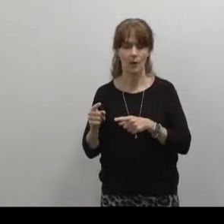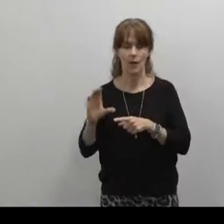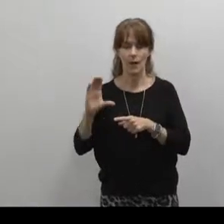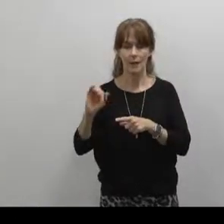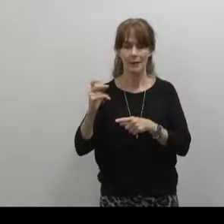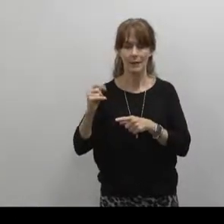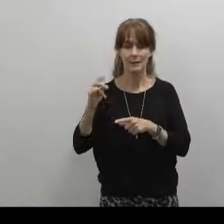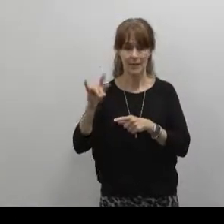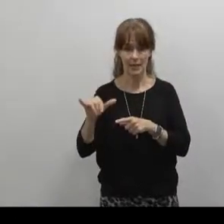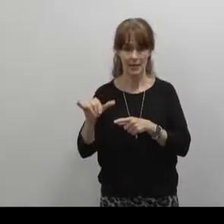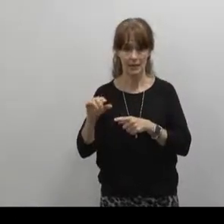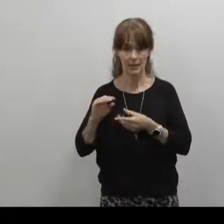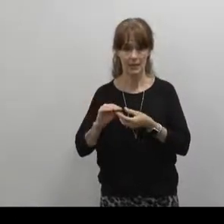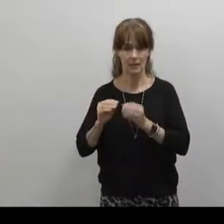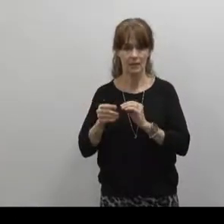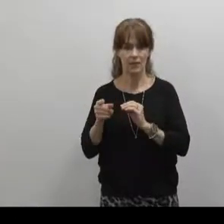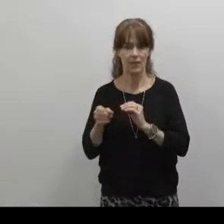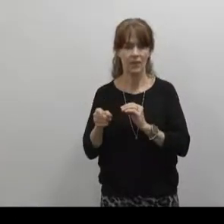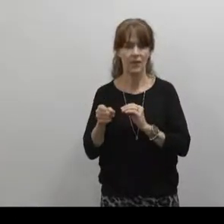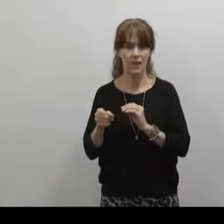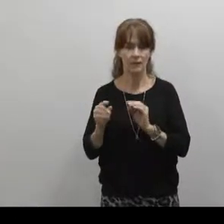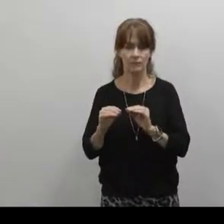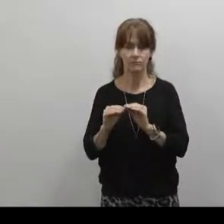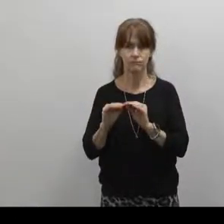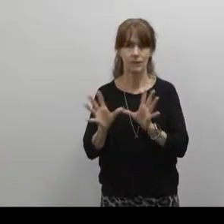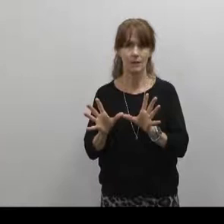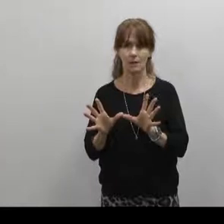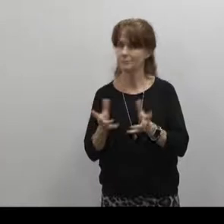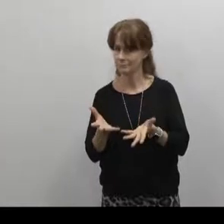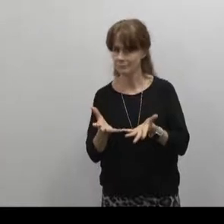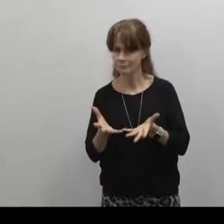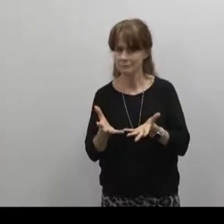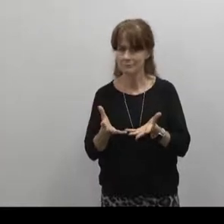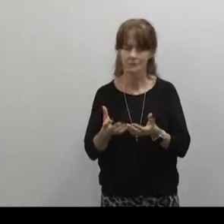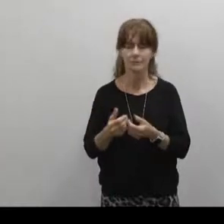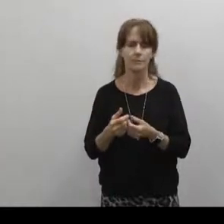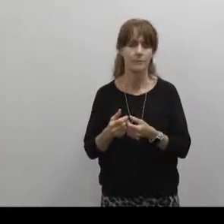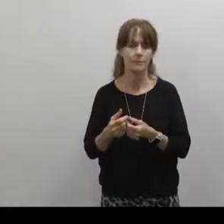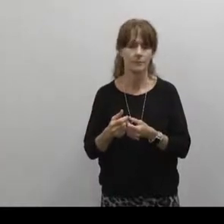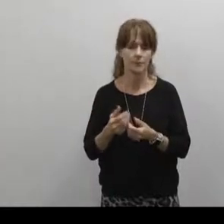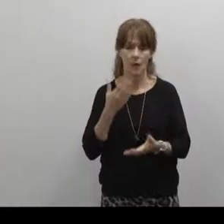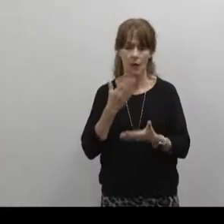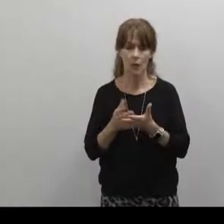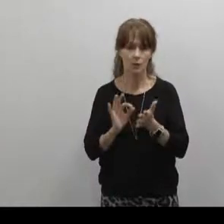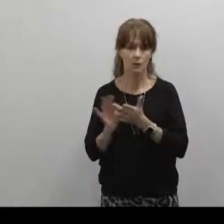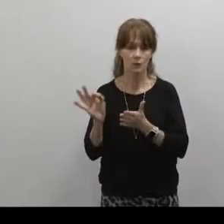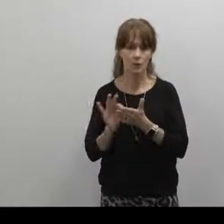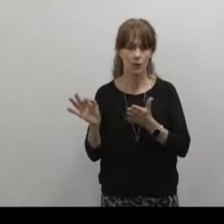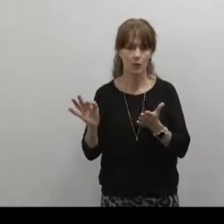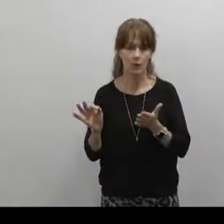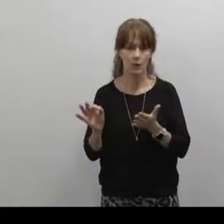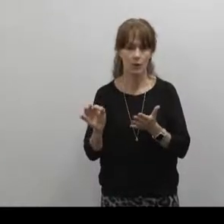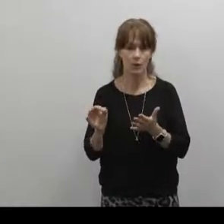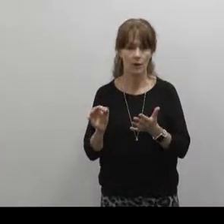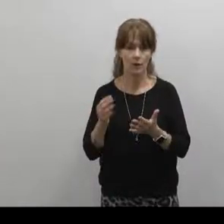khi nhầm thằng tập với anh tập pizza mặt tập hết anh đang nâng chắc lo hẳn mình tên này